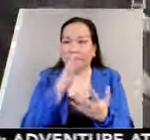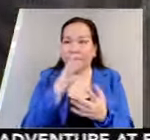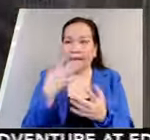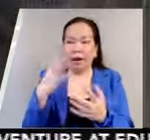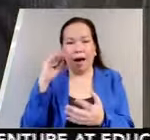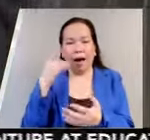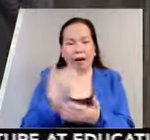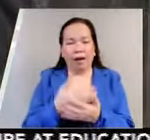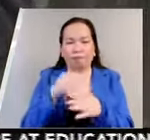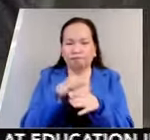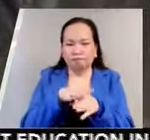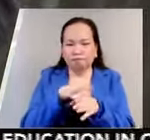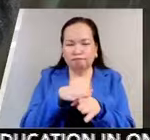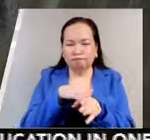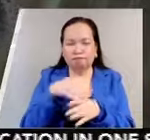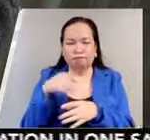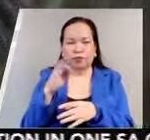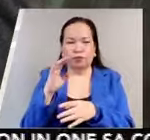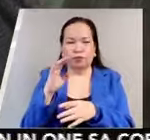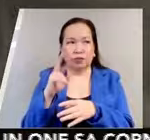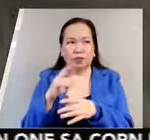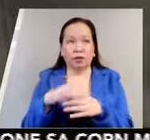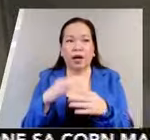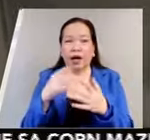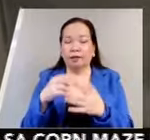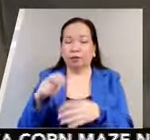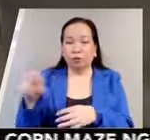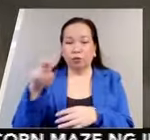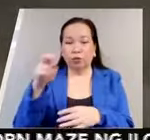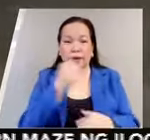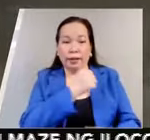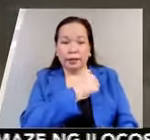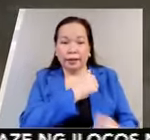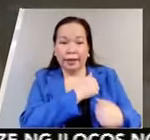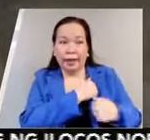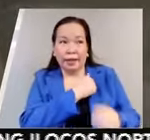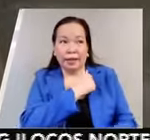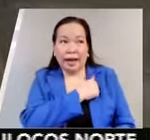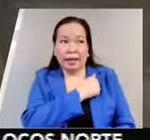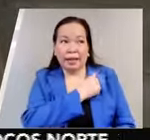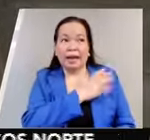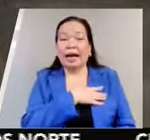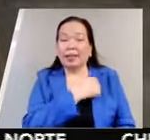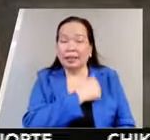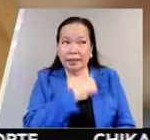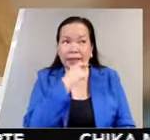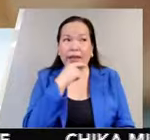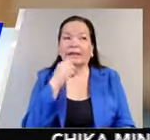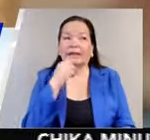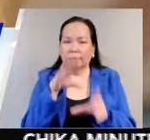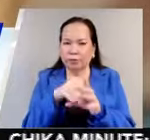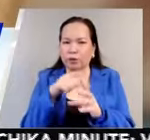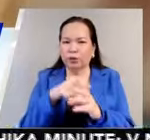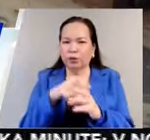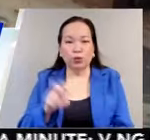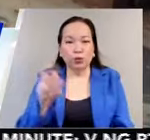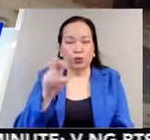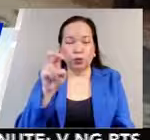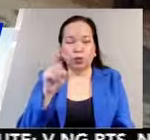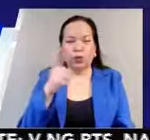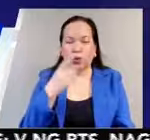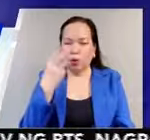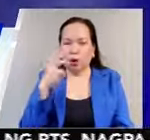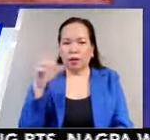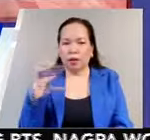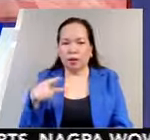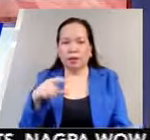After ng Sparkle Tour Canada, sumabak naman sa drama si Kapuso comedian Bubay. Mapapanood siya mamaya sa episode ng Magpakailanman na